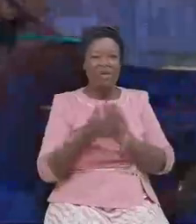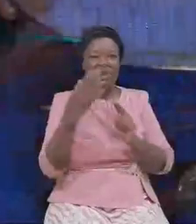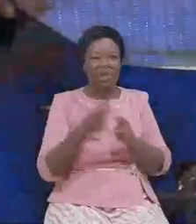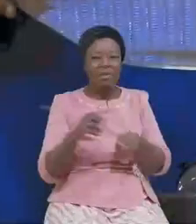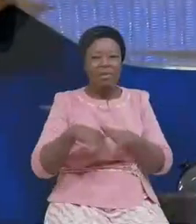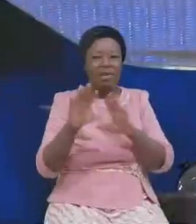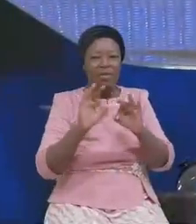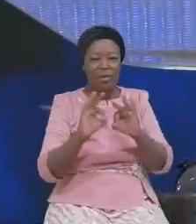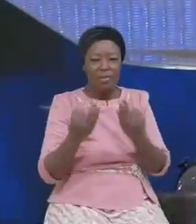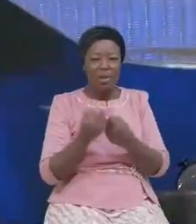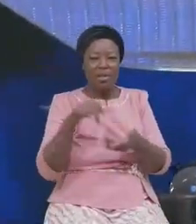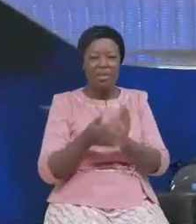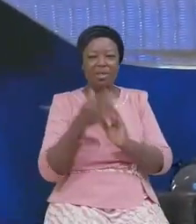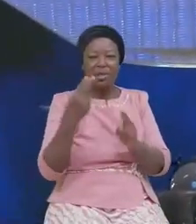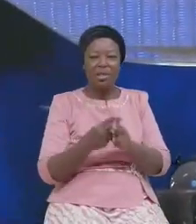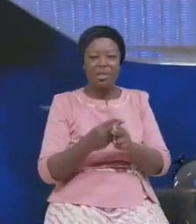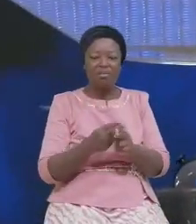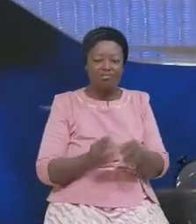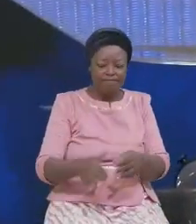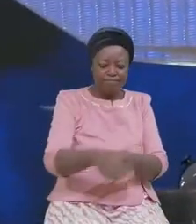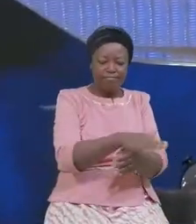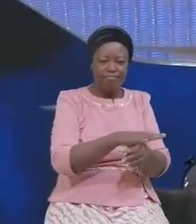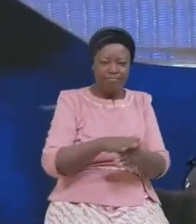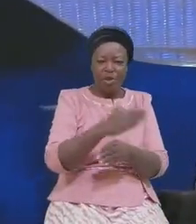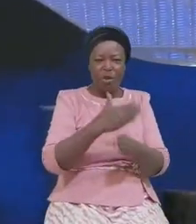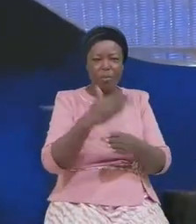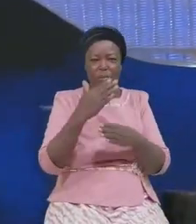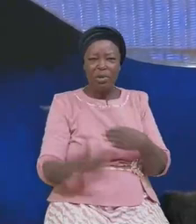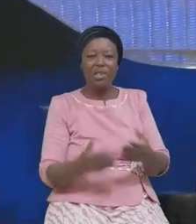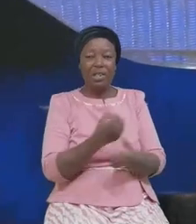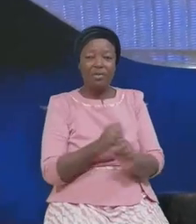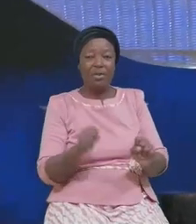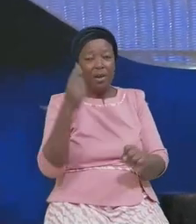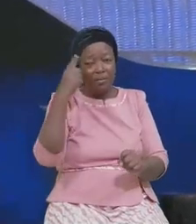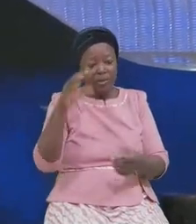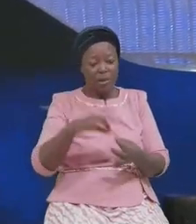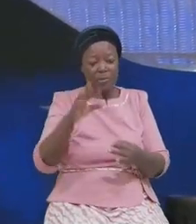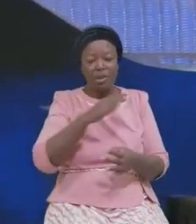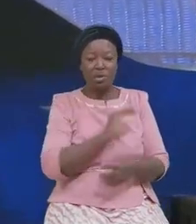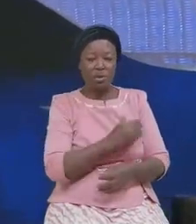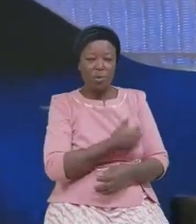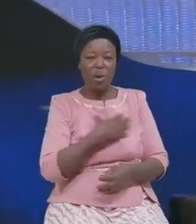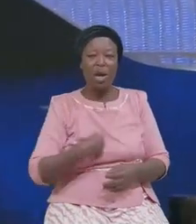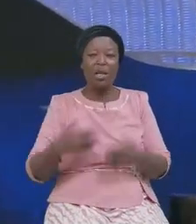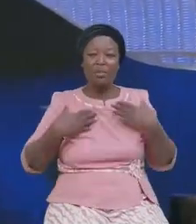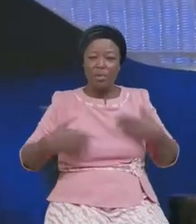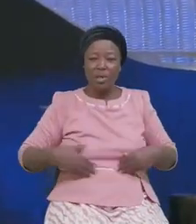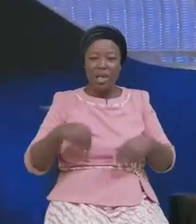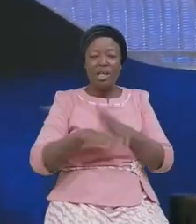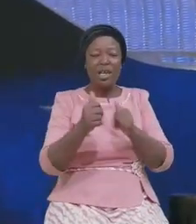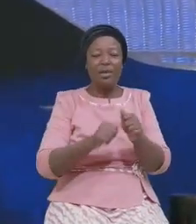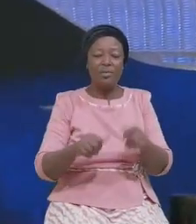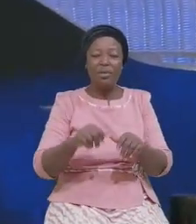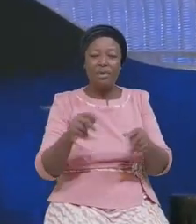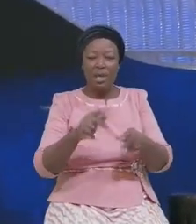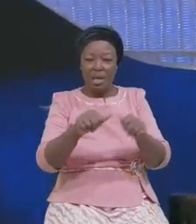famille, le salut complet, le salut total, l'homme, l'âme, le corps, l'esprit. Pour